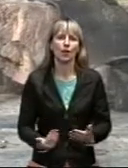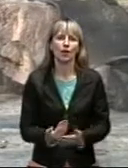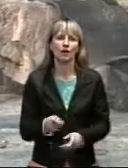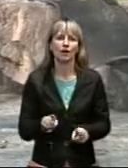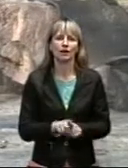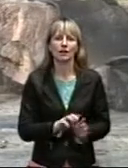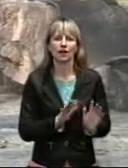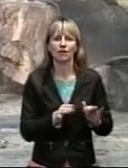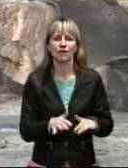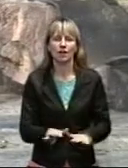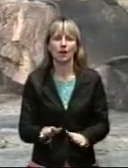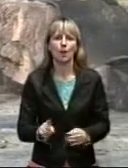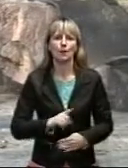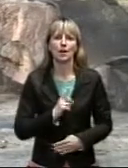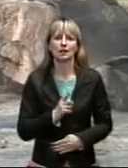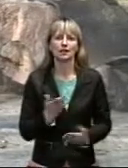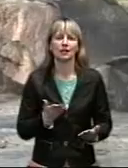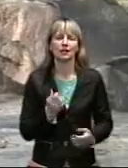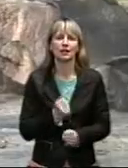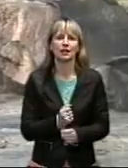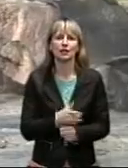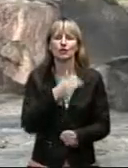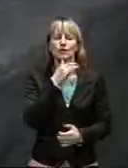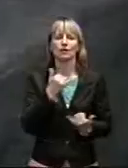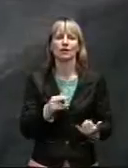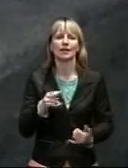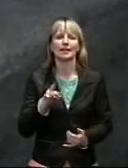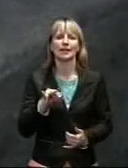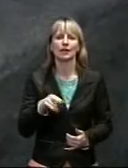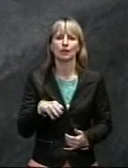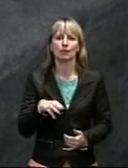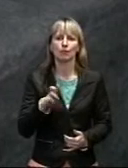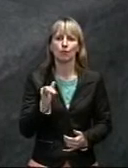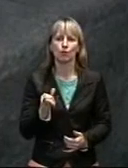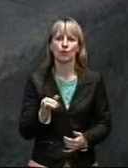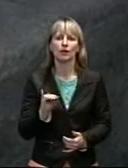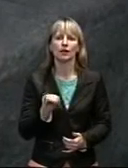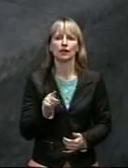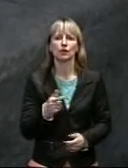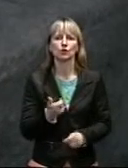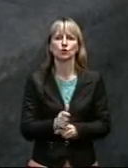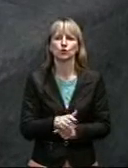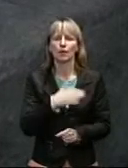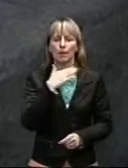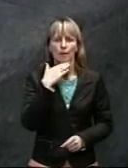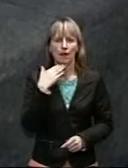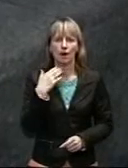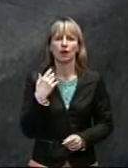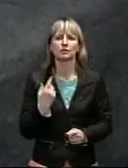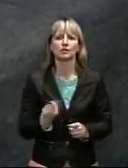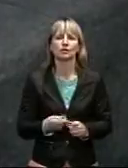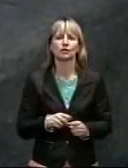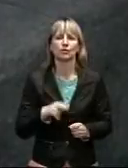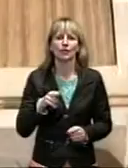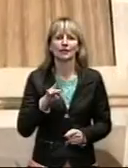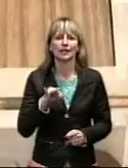хвиля майстрів, які виготовляють сучасну дримбу. І їх дуже багато, тому